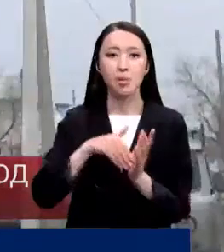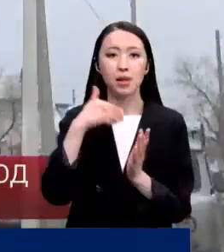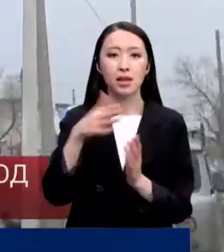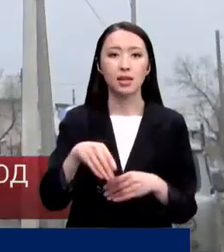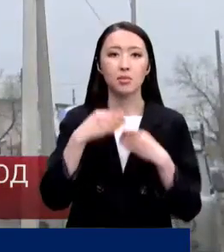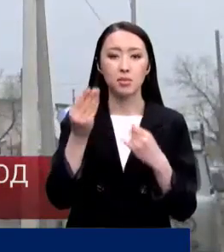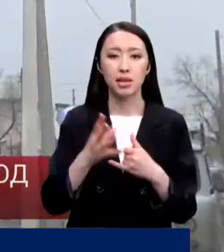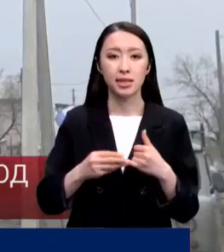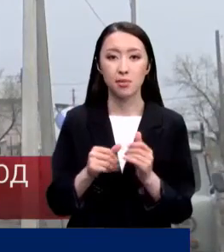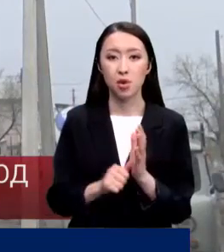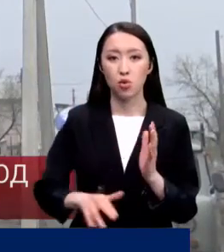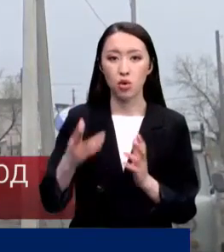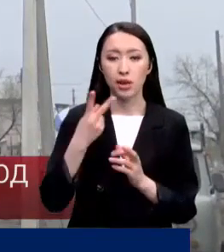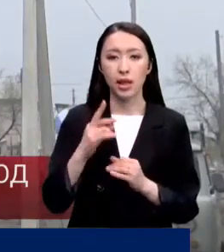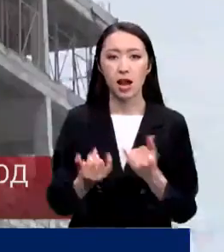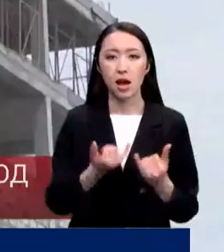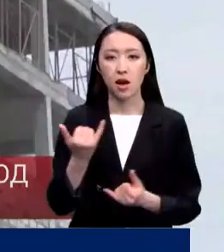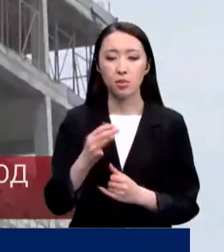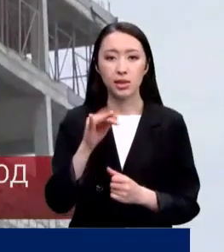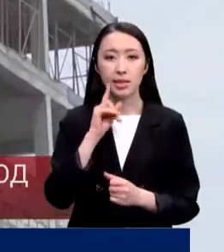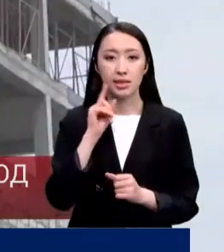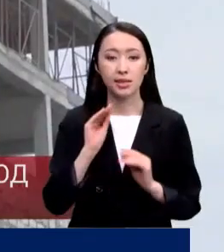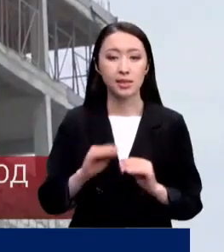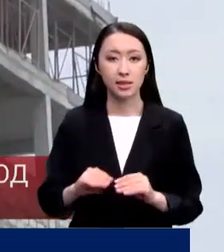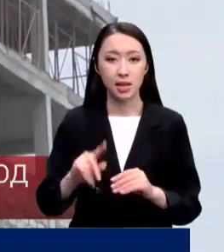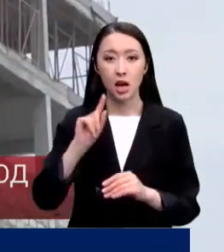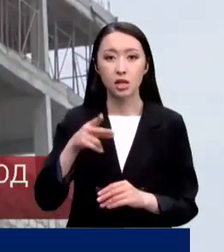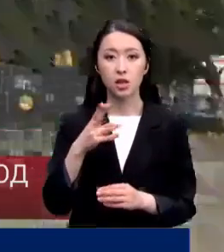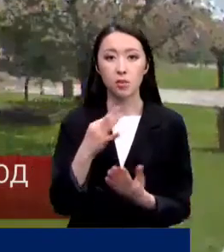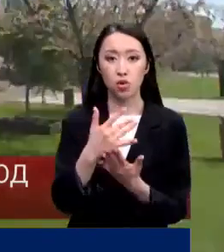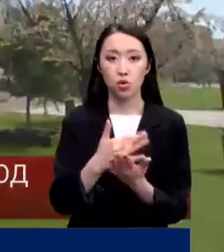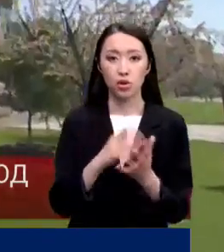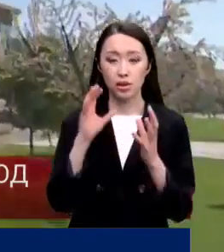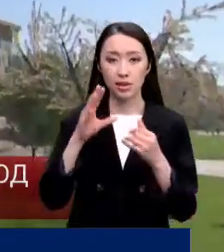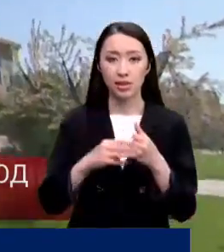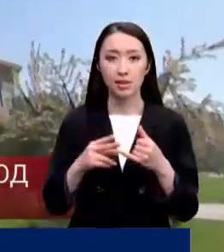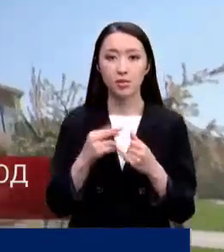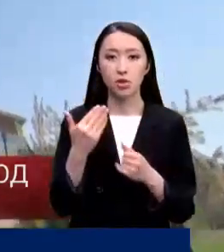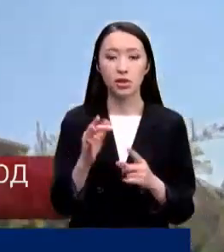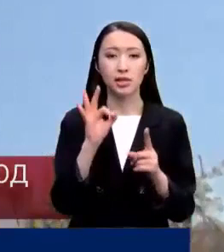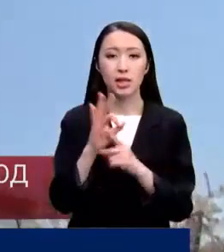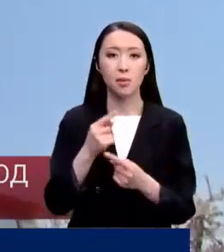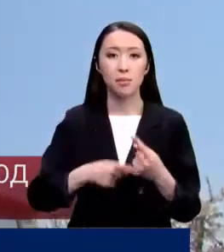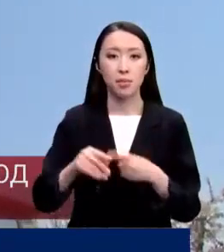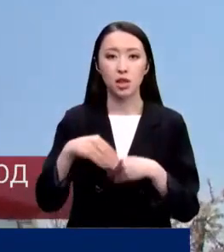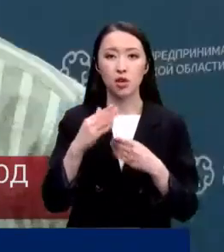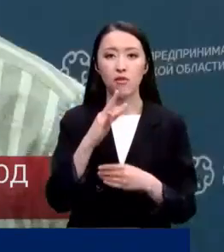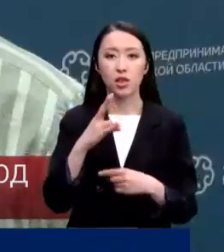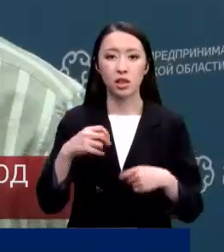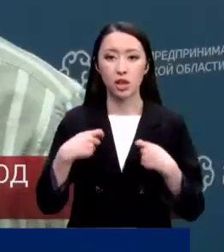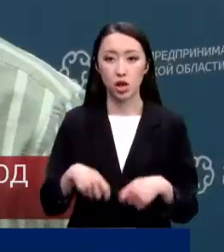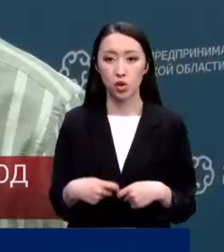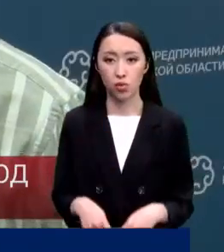предоставлении земельного участка для благоустройства и озеленения. Хотя по действующему кодексу земля под эти цели бизнесу дается вне торгов.